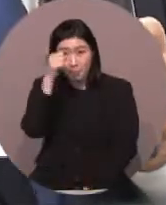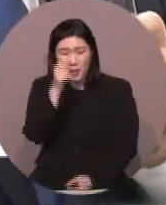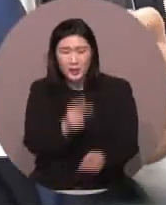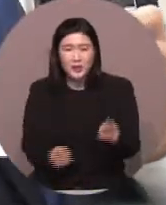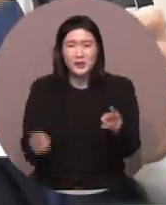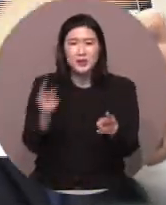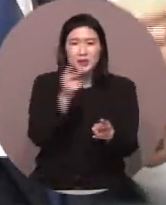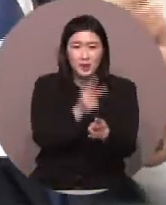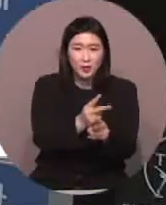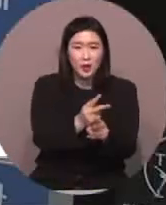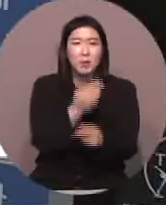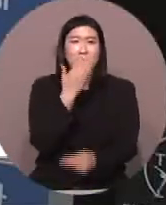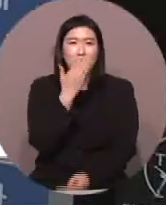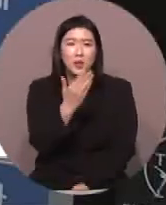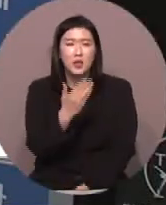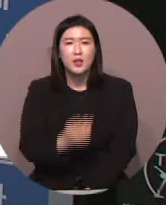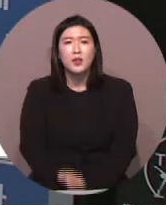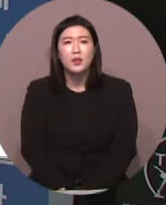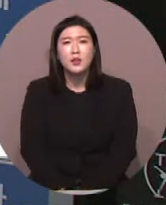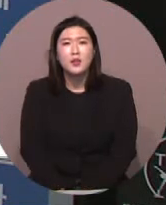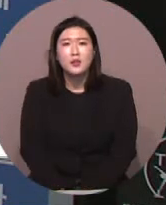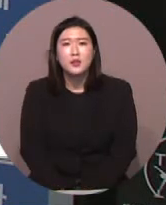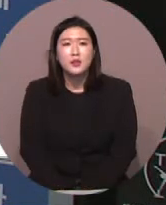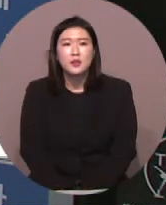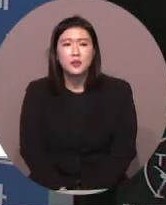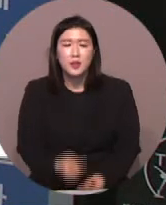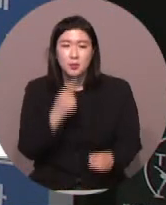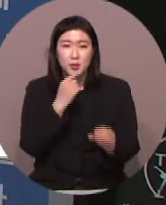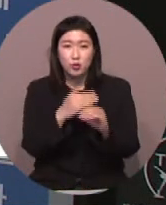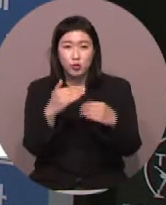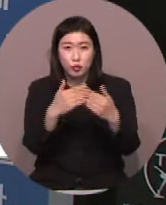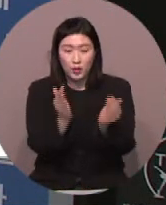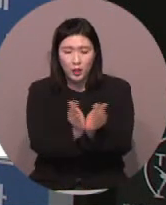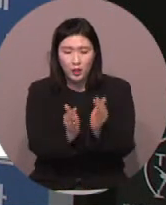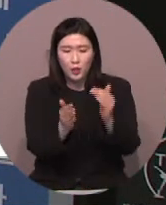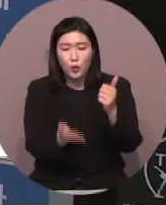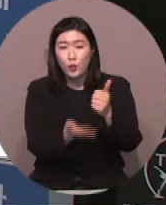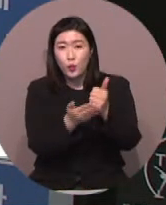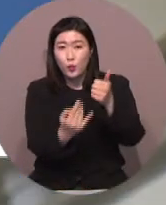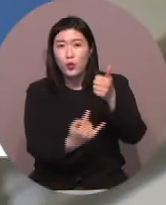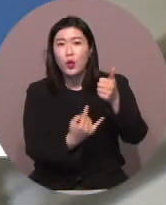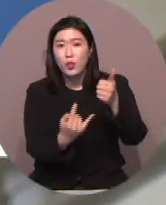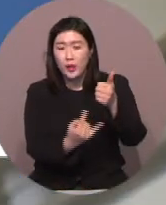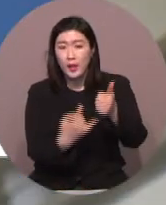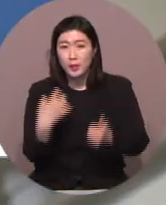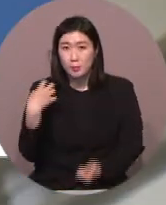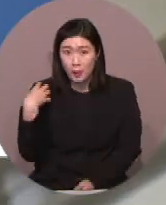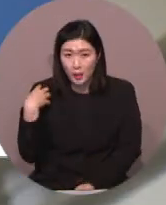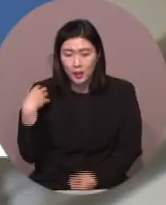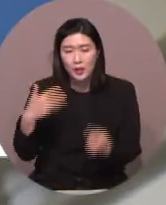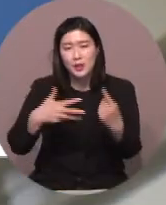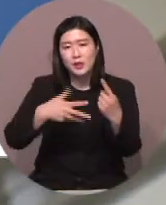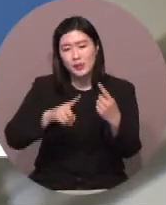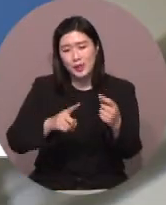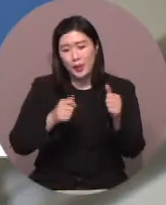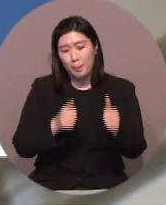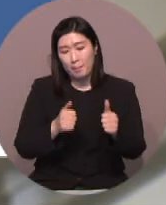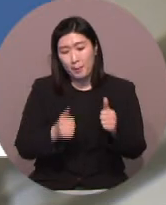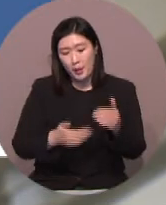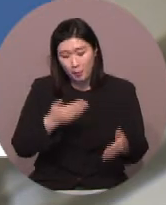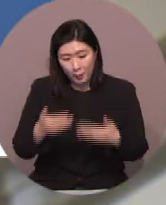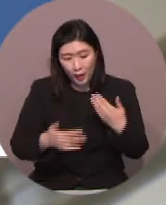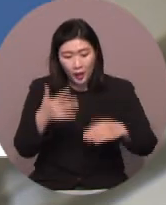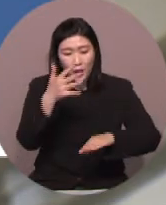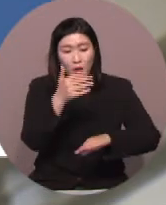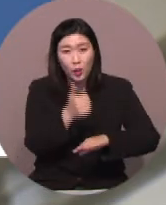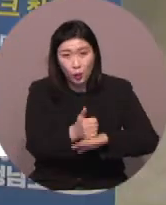재선에 도전합니다 더불어 민주당 충남도당 공천 관리 위원회는 1차 심사 결과 각 지역에서